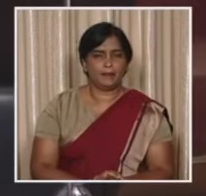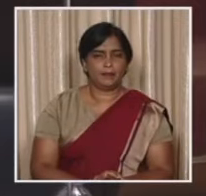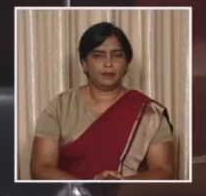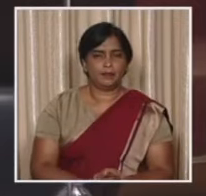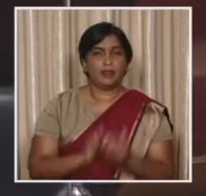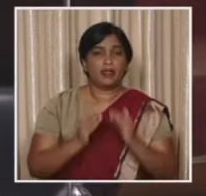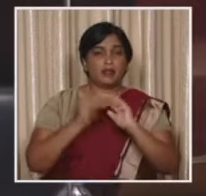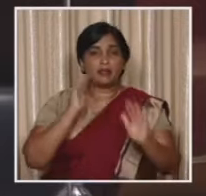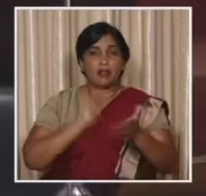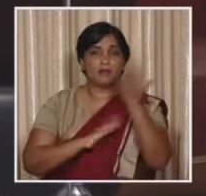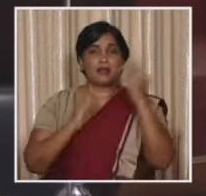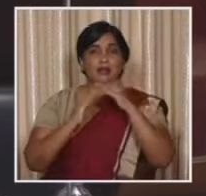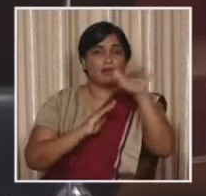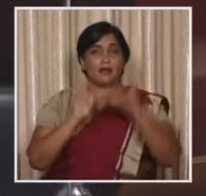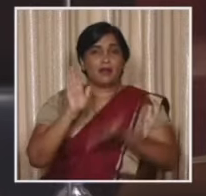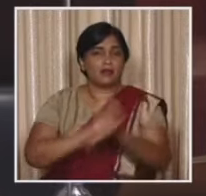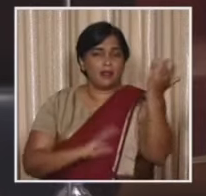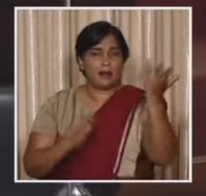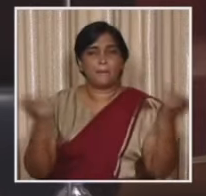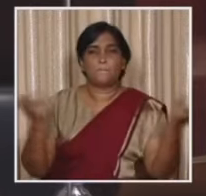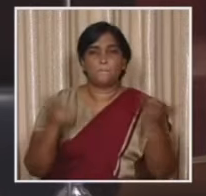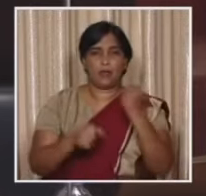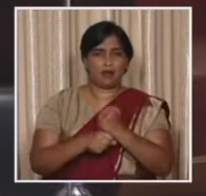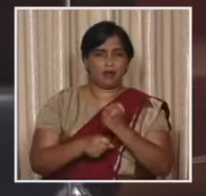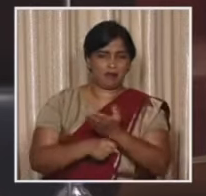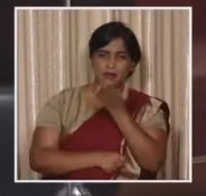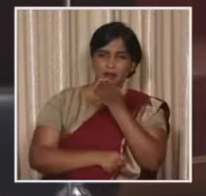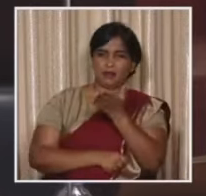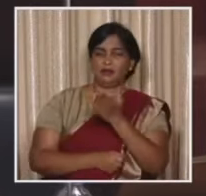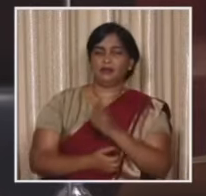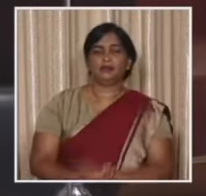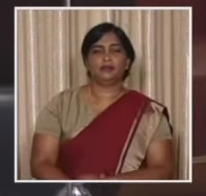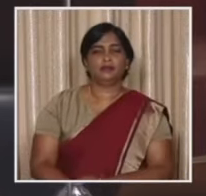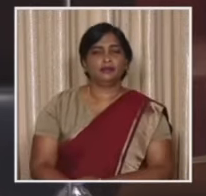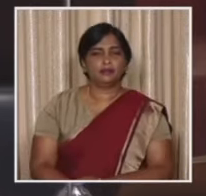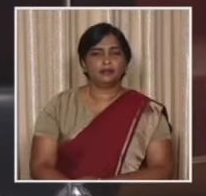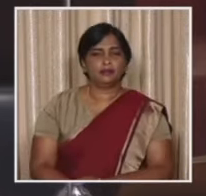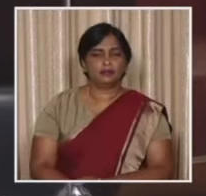ගංගලට යන්න බෑ. ආණ්ඩුවට